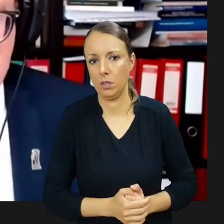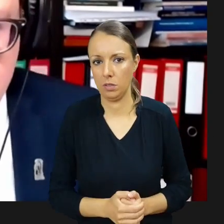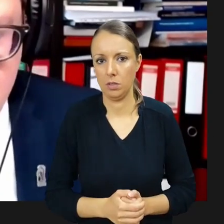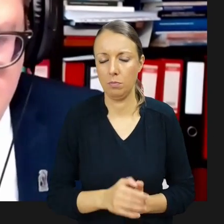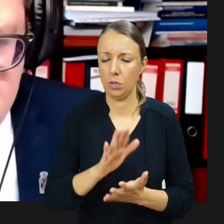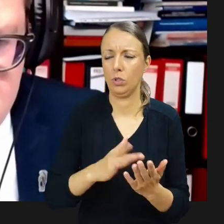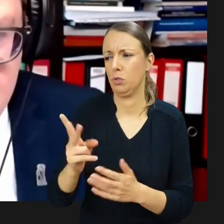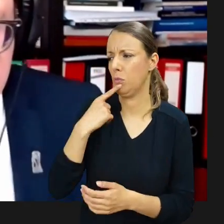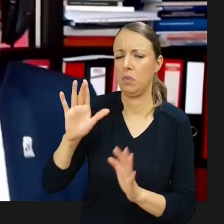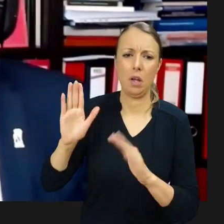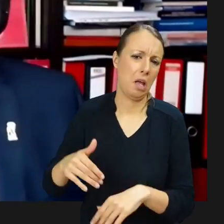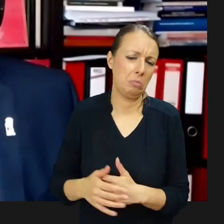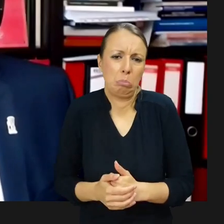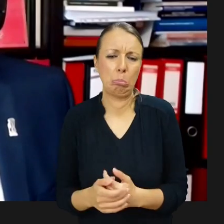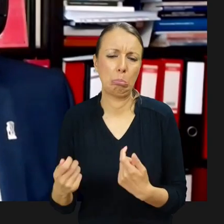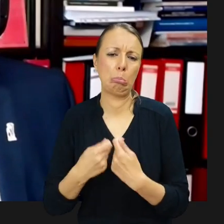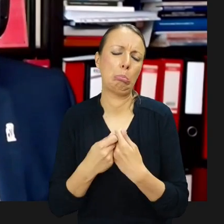sprawy, tak, będę sobie czekał i